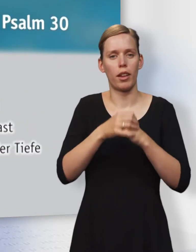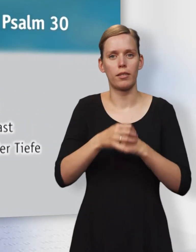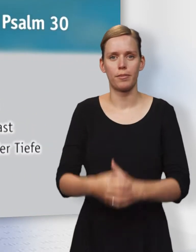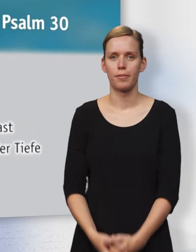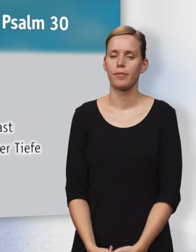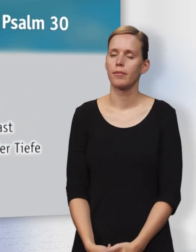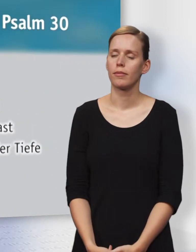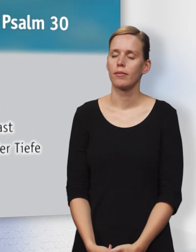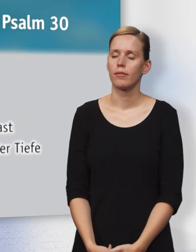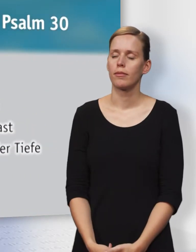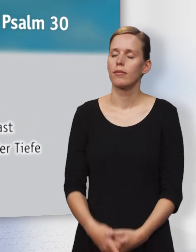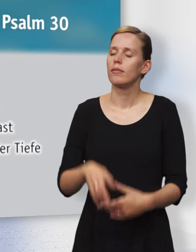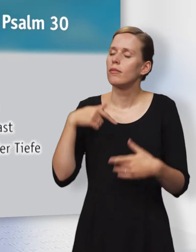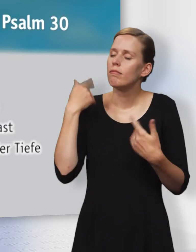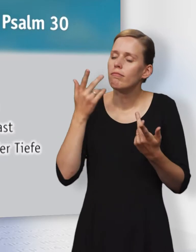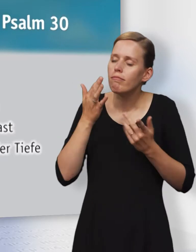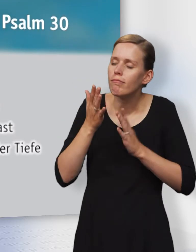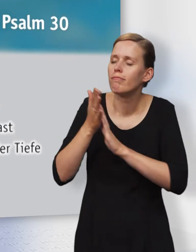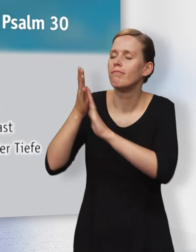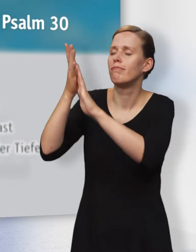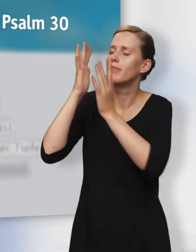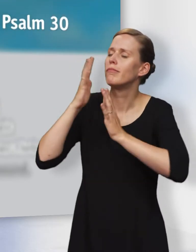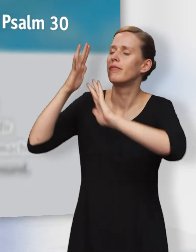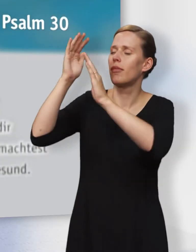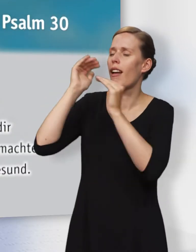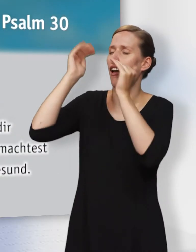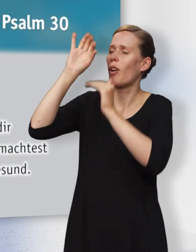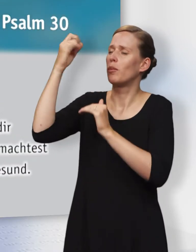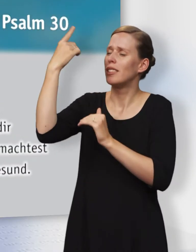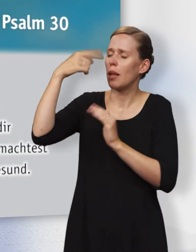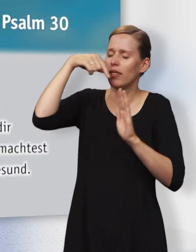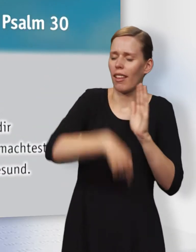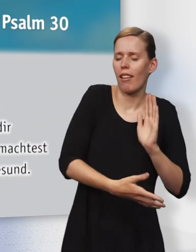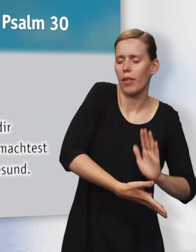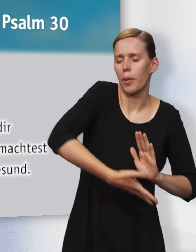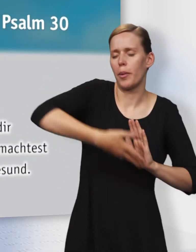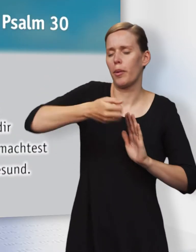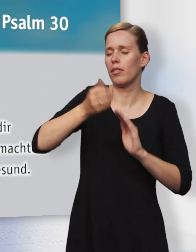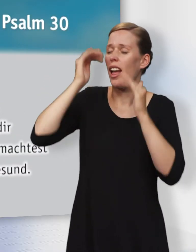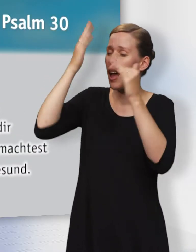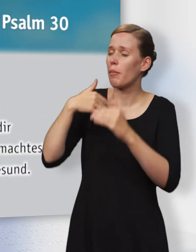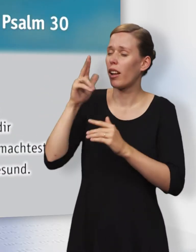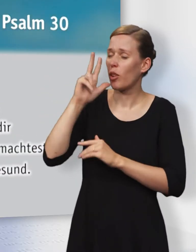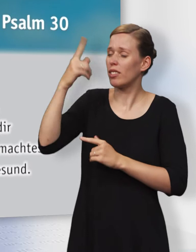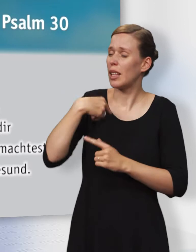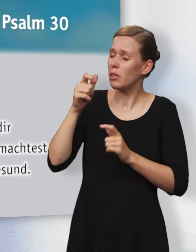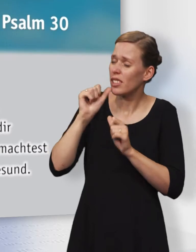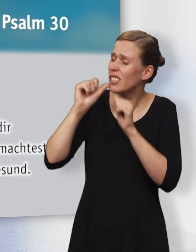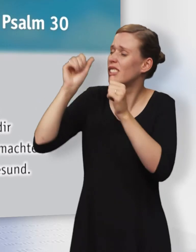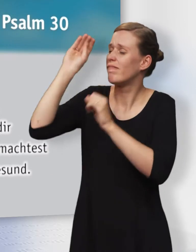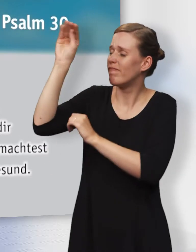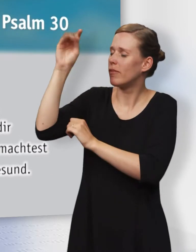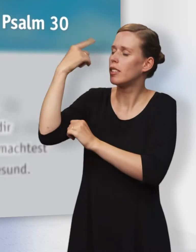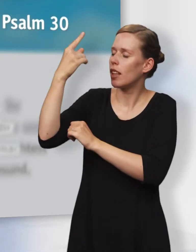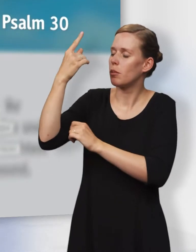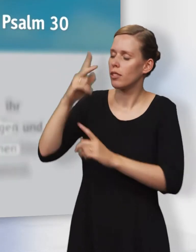Ich preise dich, Herr, denn du hast mich aus der Tiefe gezogen. Herr, mein Gott, als ich zu dir schrie, da machtest du